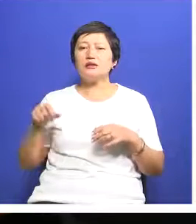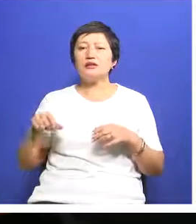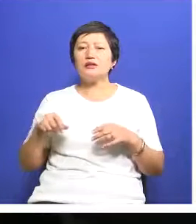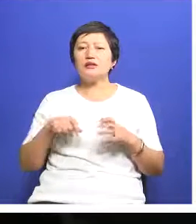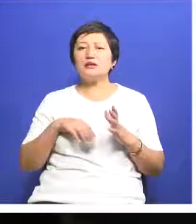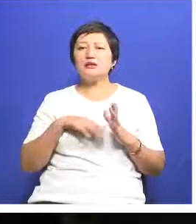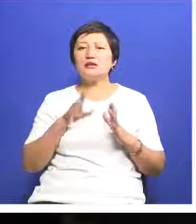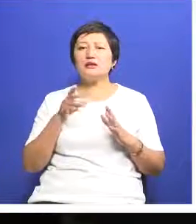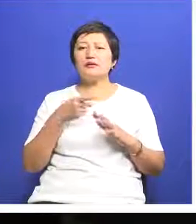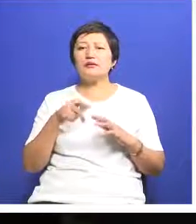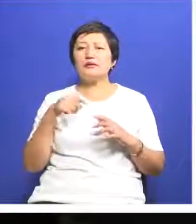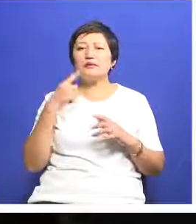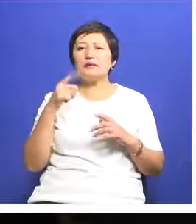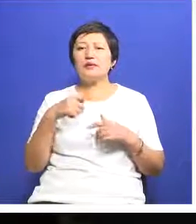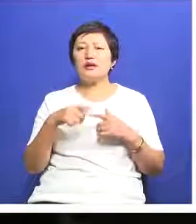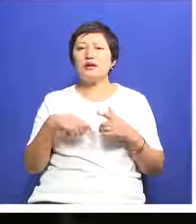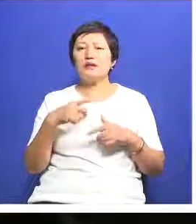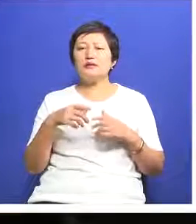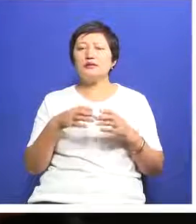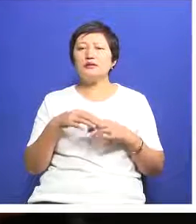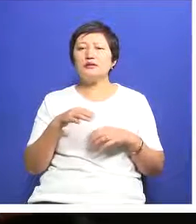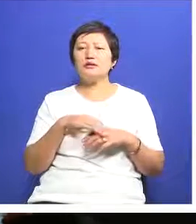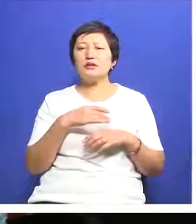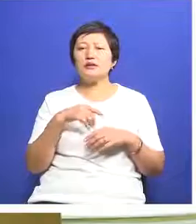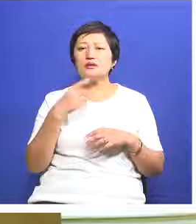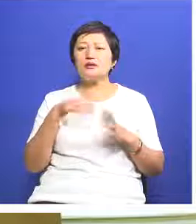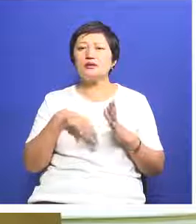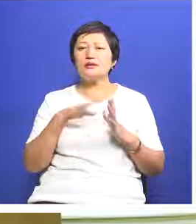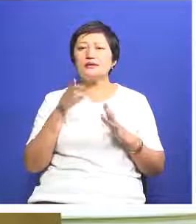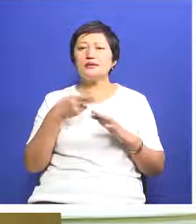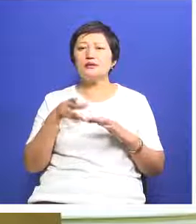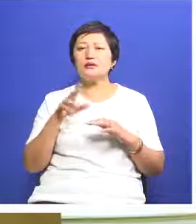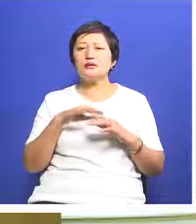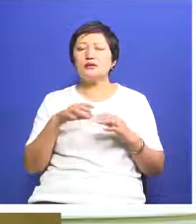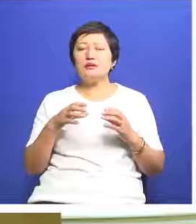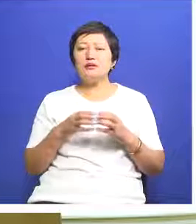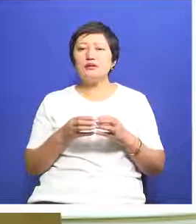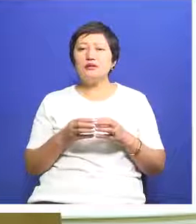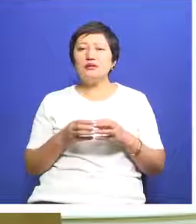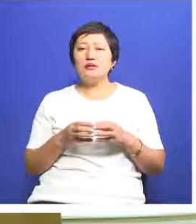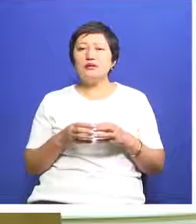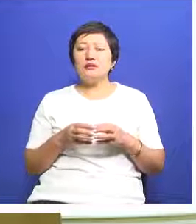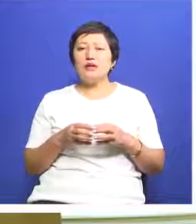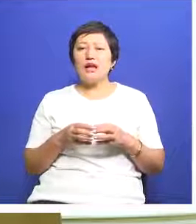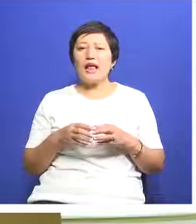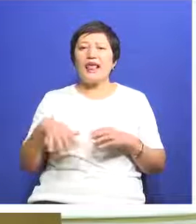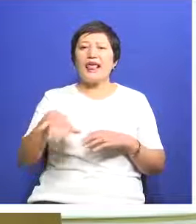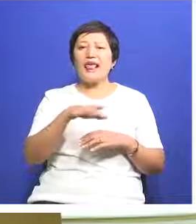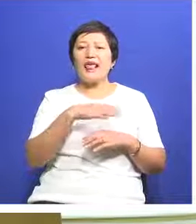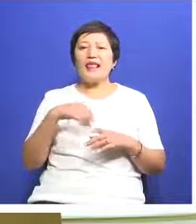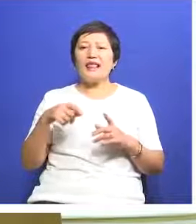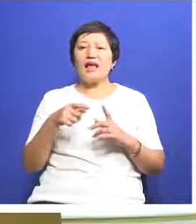шығып жатыр бұны ары қарап жақсылап дамытсақ мынау елдің атын шығаратын қазақстанның атын